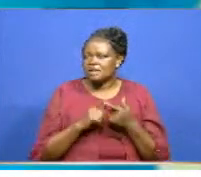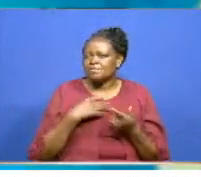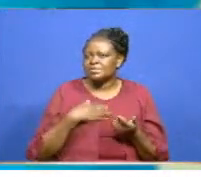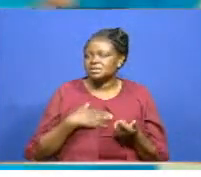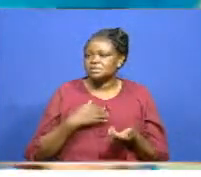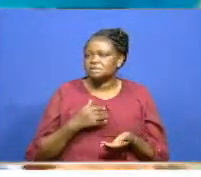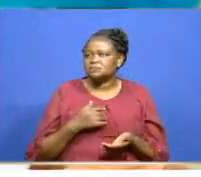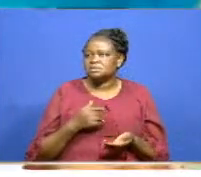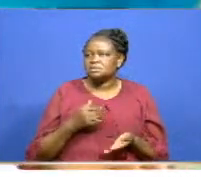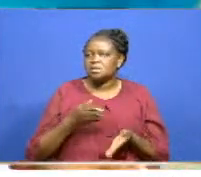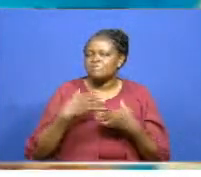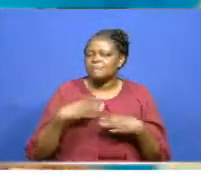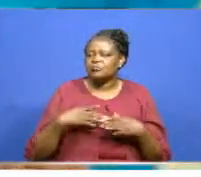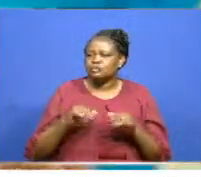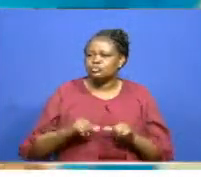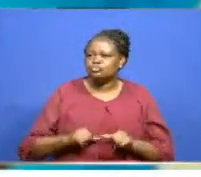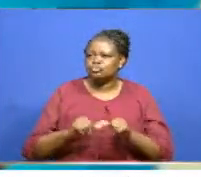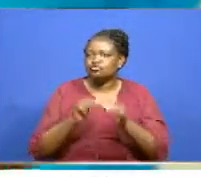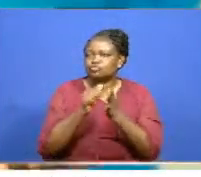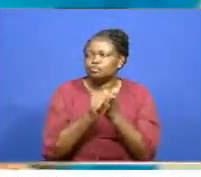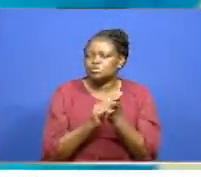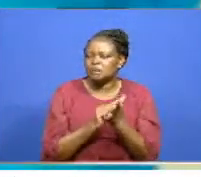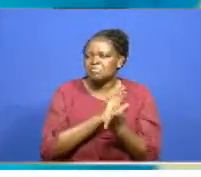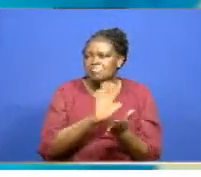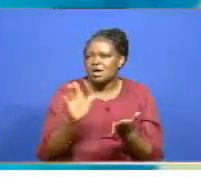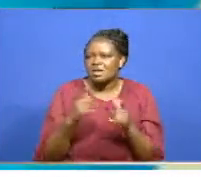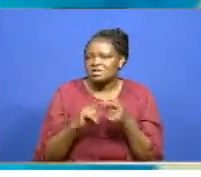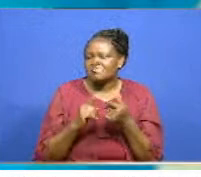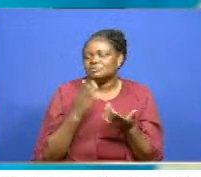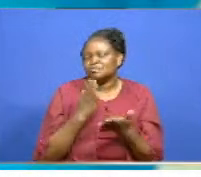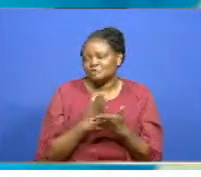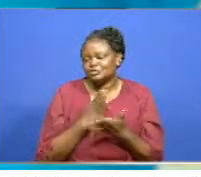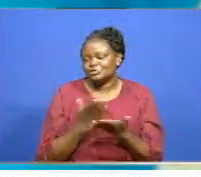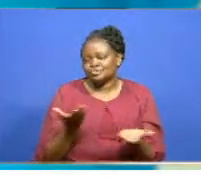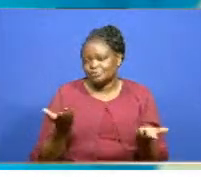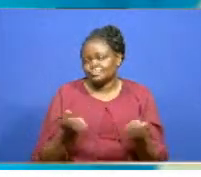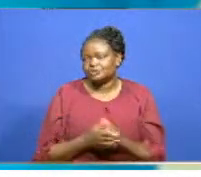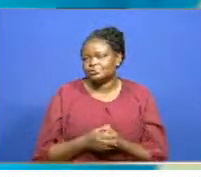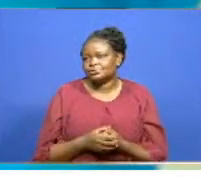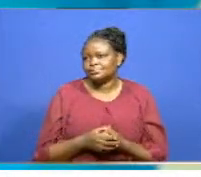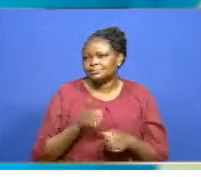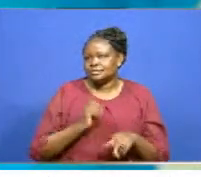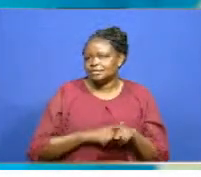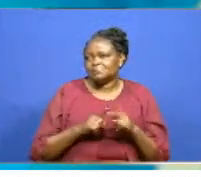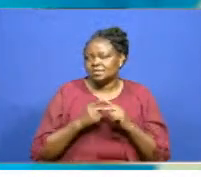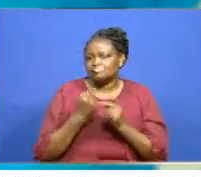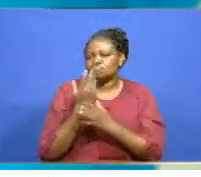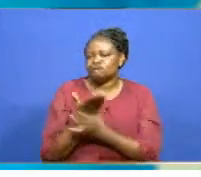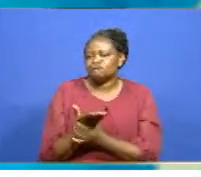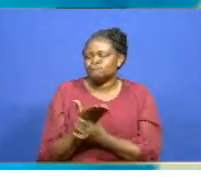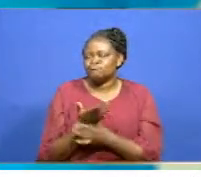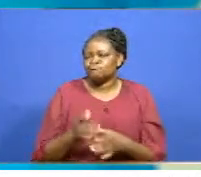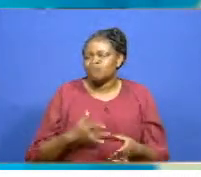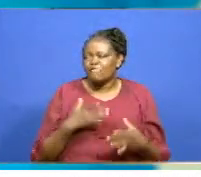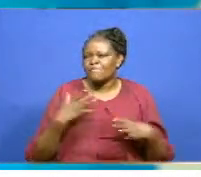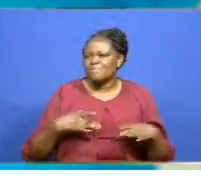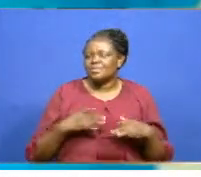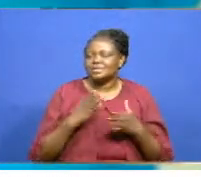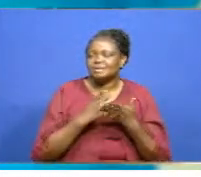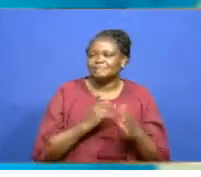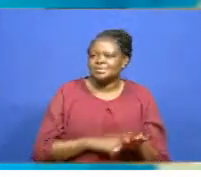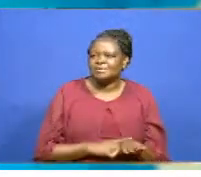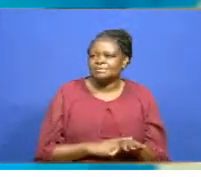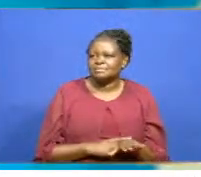hii familia aweze kuendeleza agenda yake. Na unajua ukianza ku appeal kwa emotions za watu, so